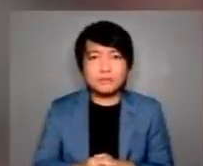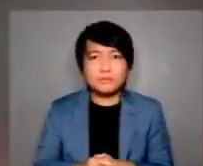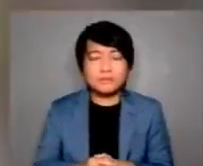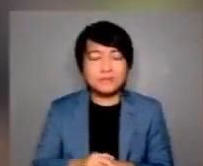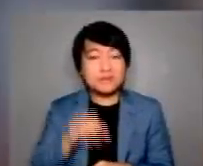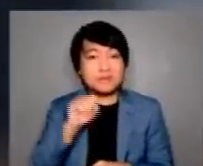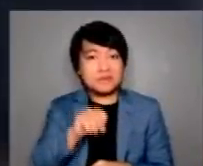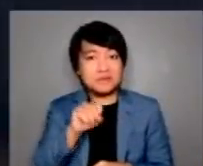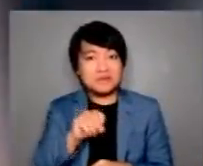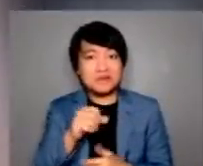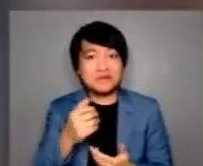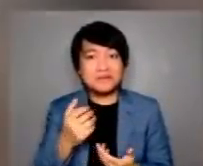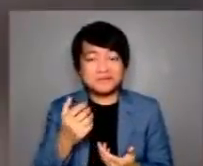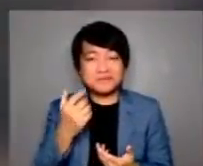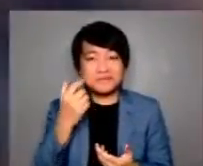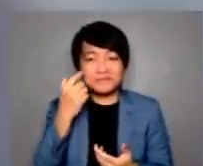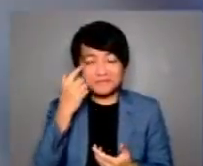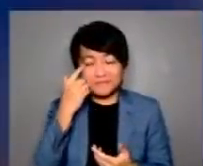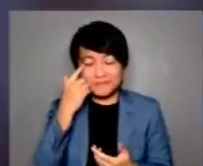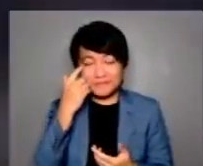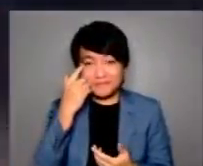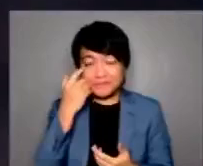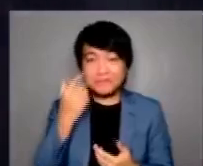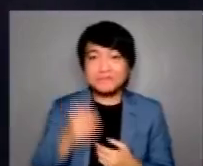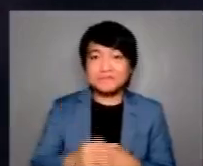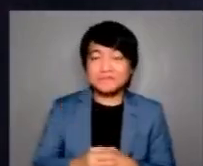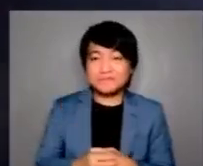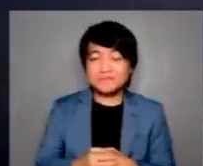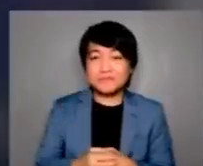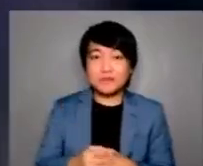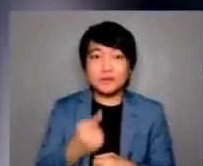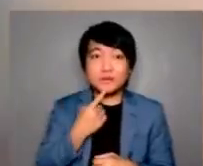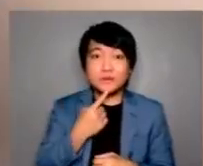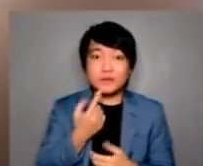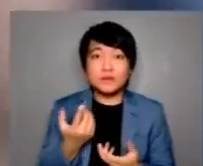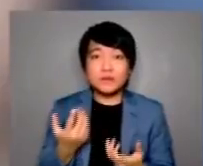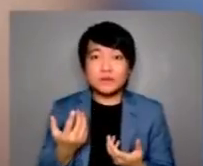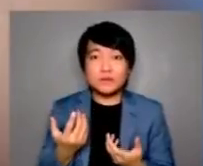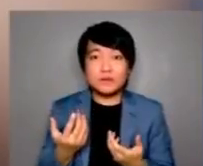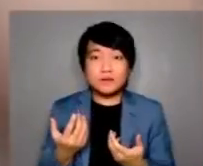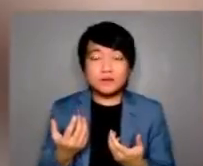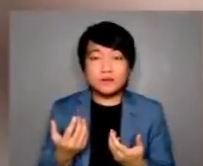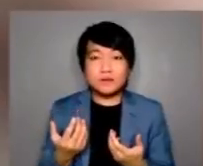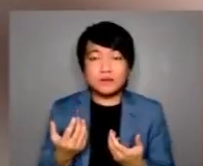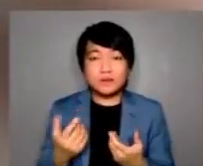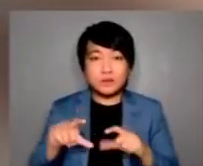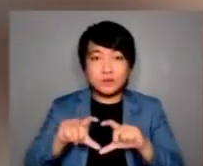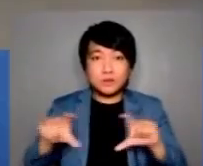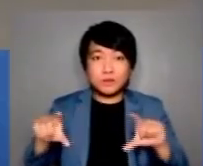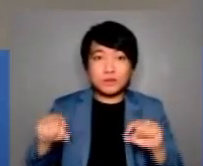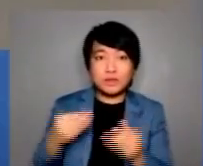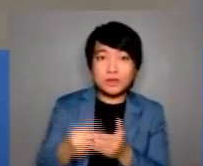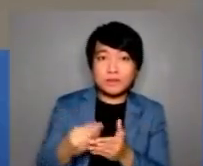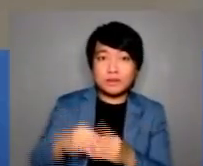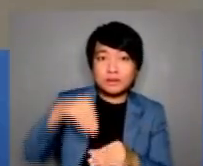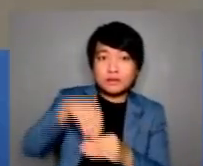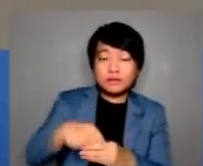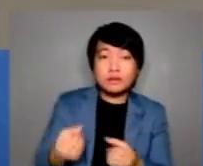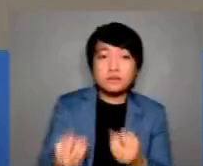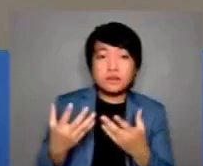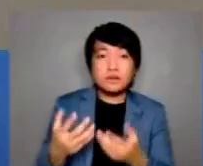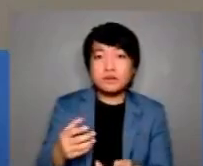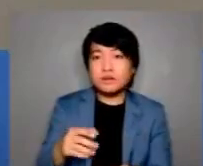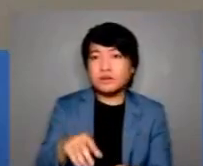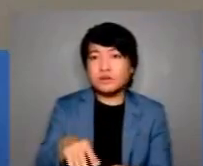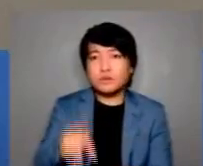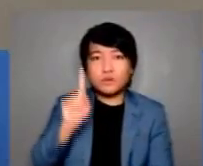yan kinakagat Alam niyo ang sabi ng ating patakaran basta nandyan yung mga daming tao may mga sobre yung sobre Igan 1,213 lahat-lahat